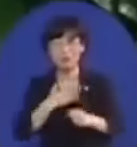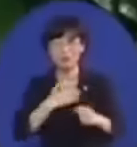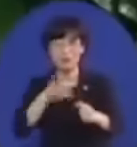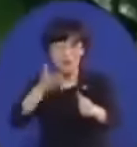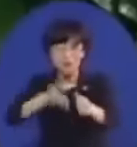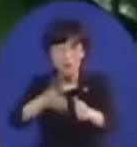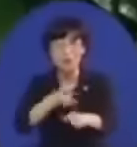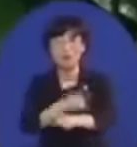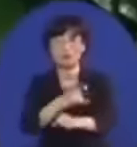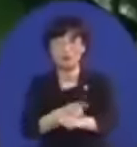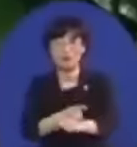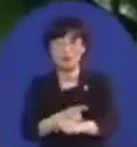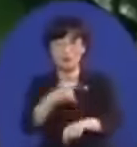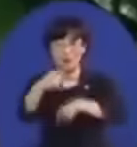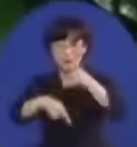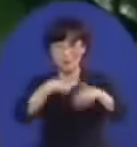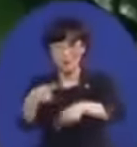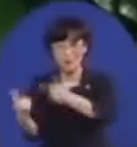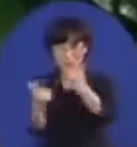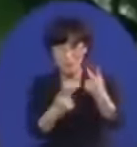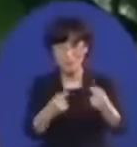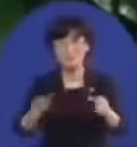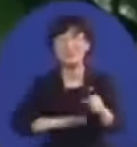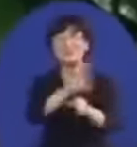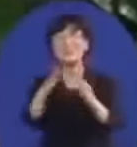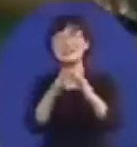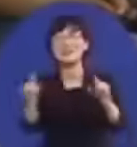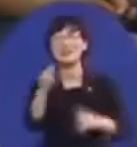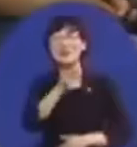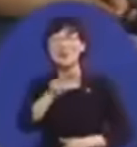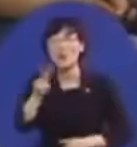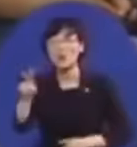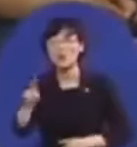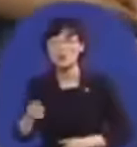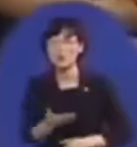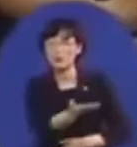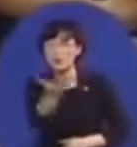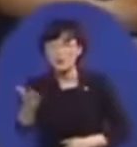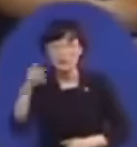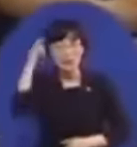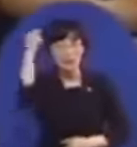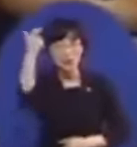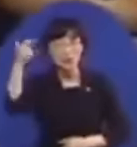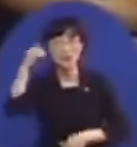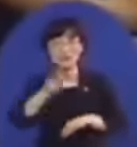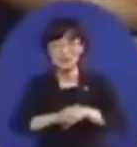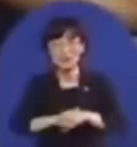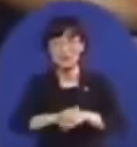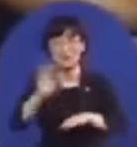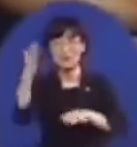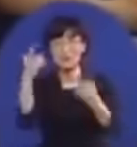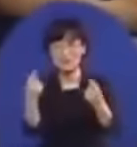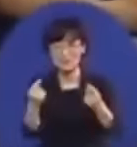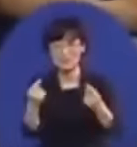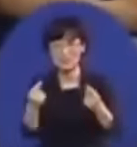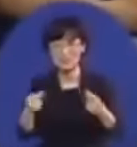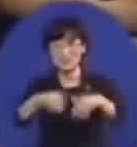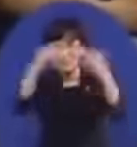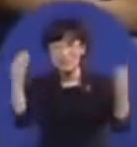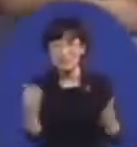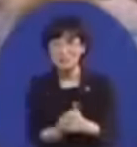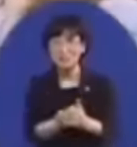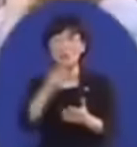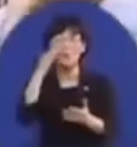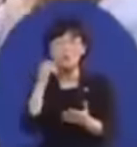간구하노라. 한번 따라 말씀하세요. 사랑하는 자여 내 영혼이 잘됨같이 내가